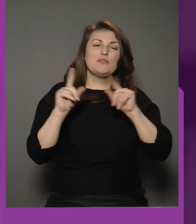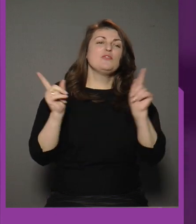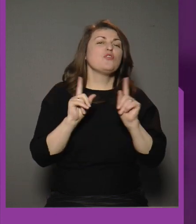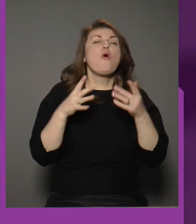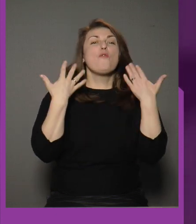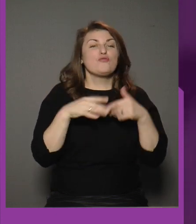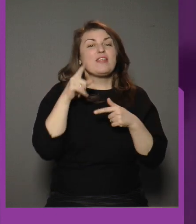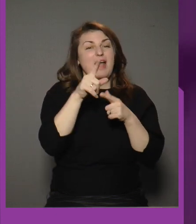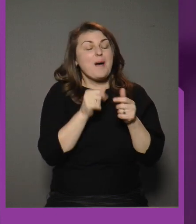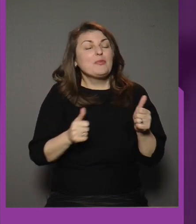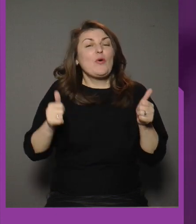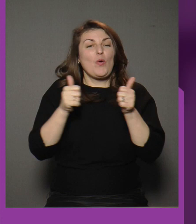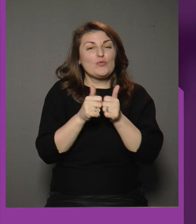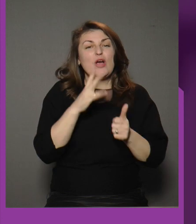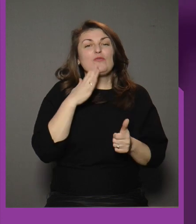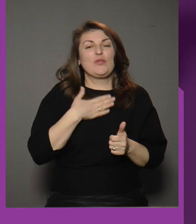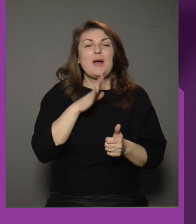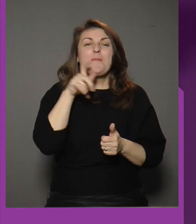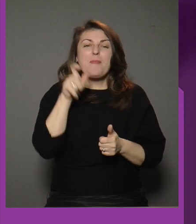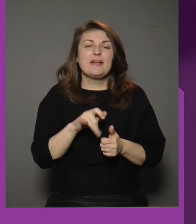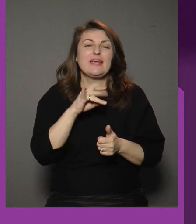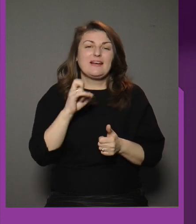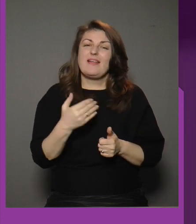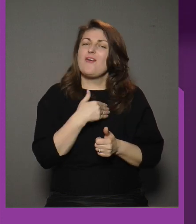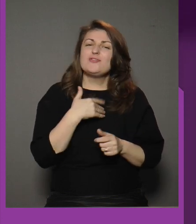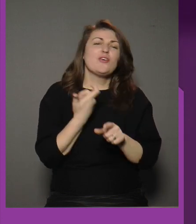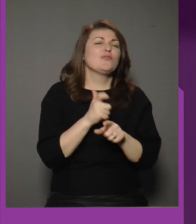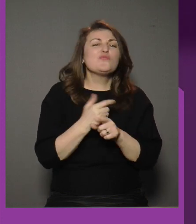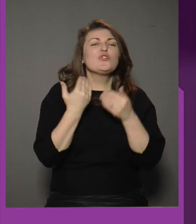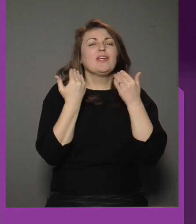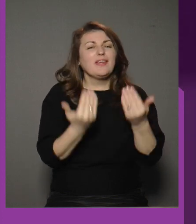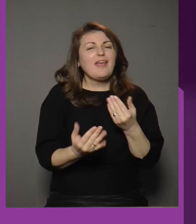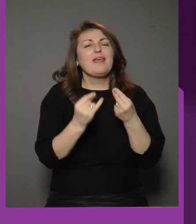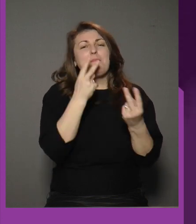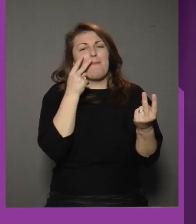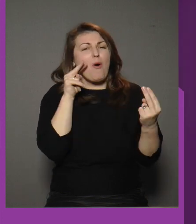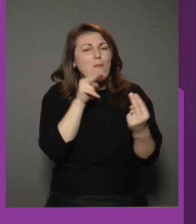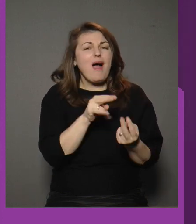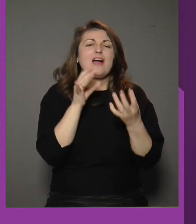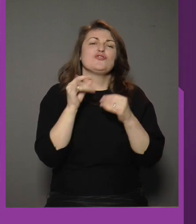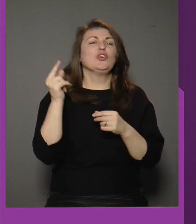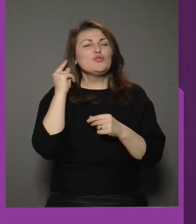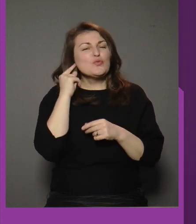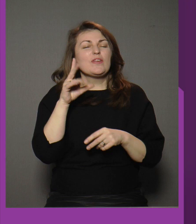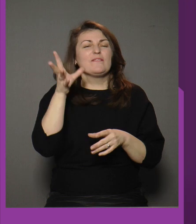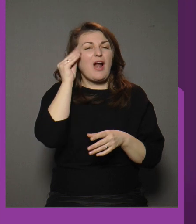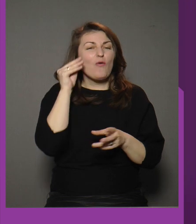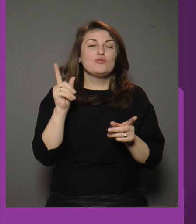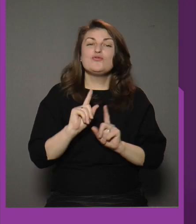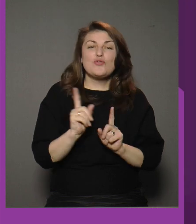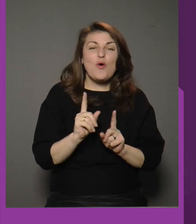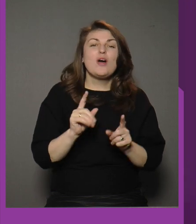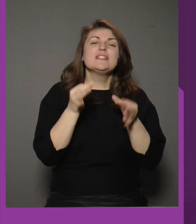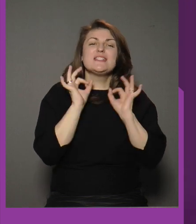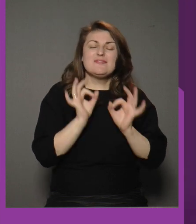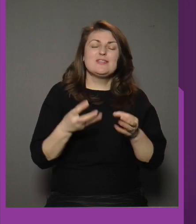там долучається до нас пані Ірина. Хочеться дуже її і бачити, і чути, враховуючи, що,